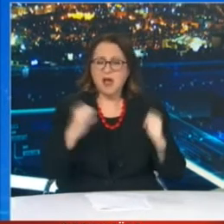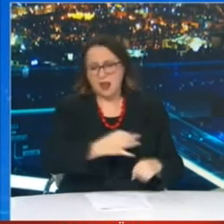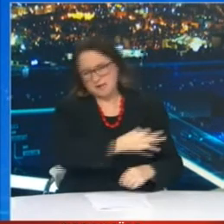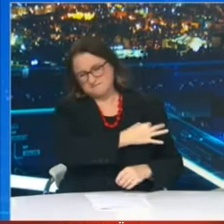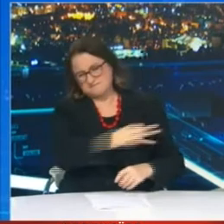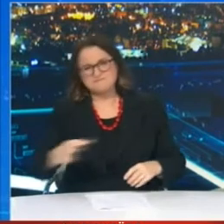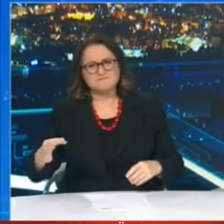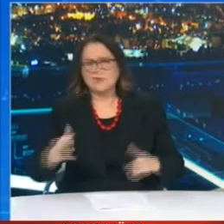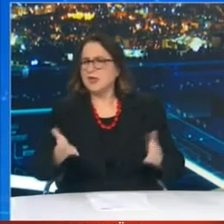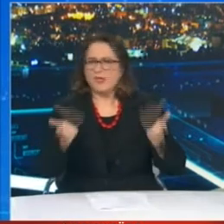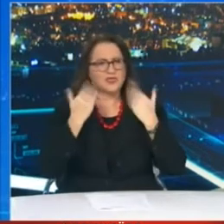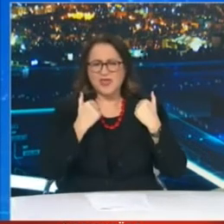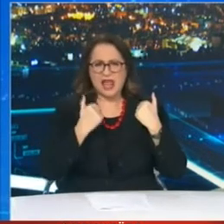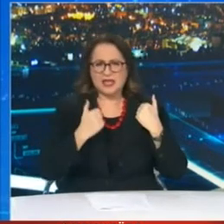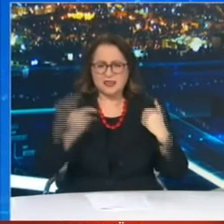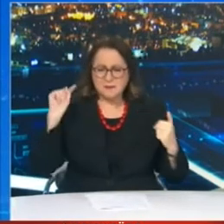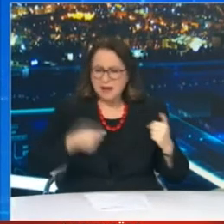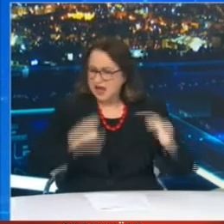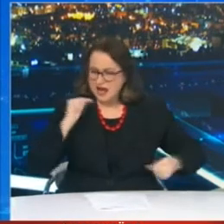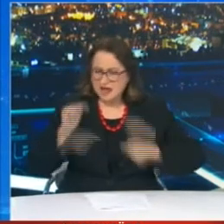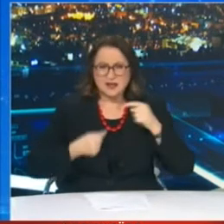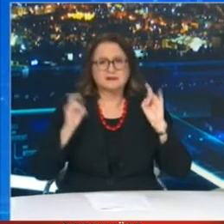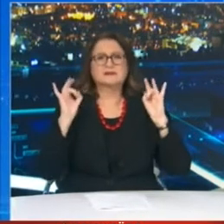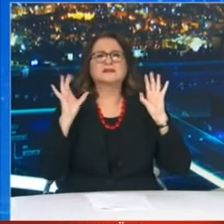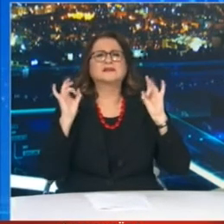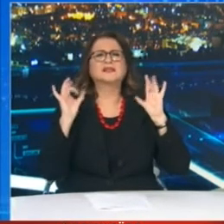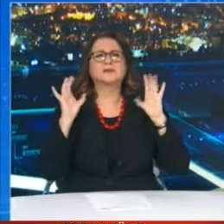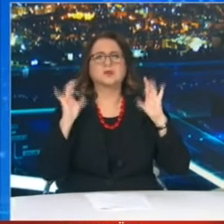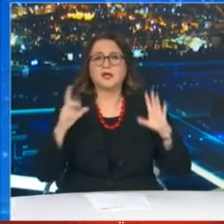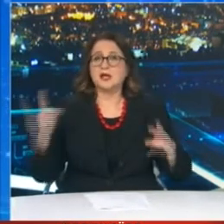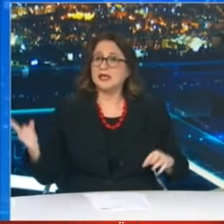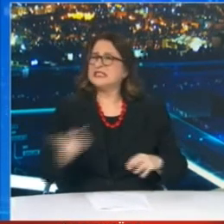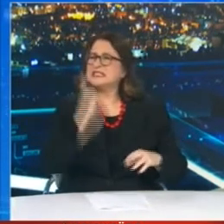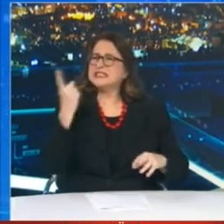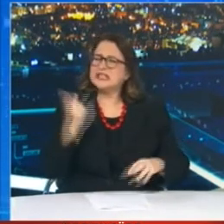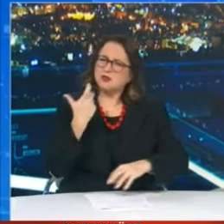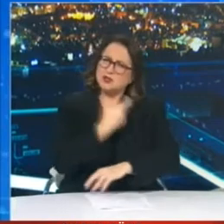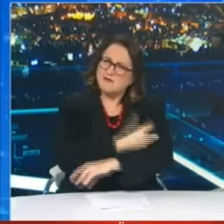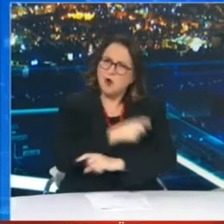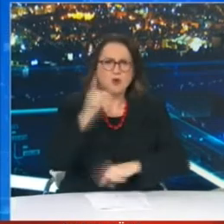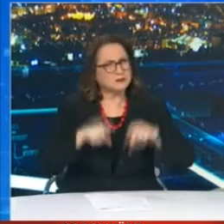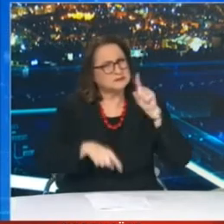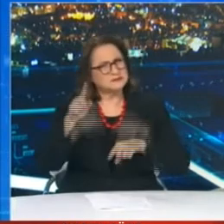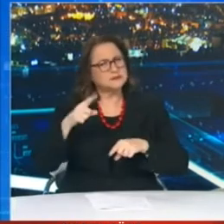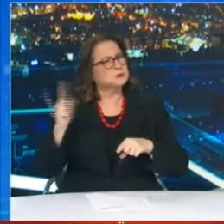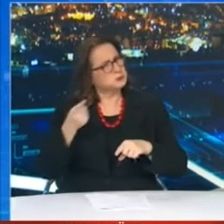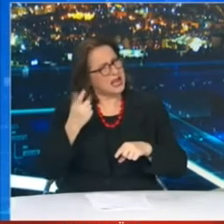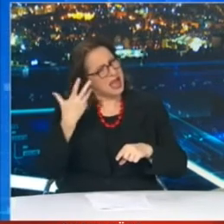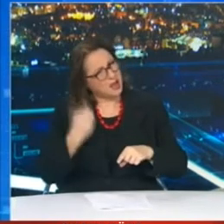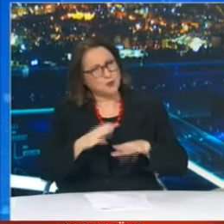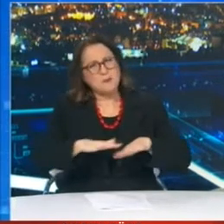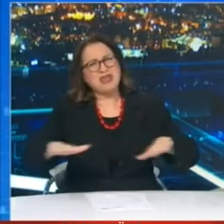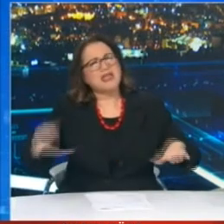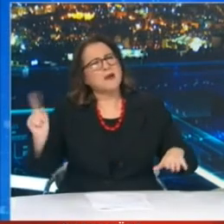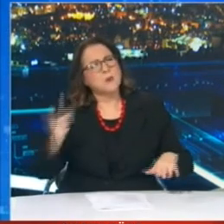ανάλογες με τις ανεπιθύμητες ενέργειες που παρουσιάζονται στα συνήθεια εμβόλια που κυρίως οι παιδίατροι